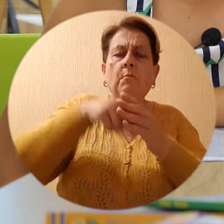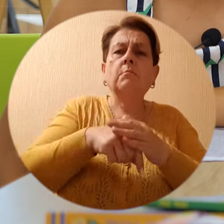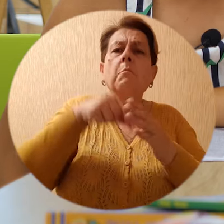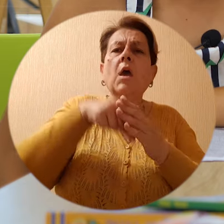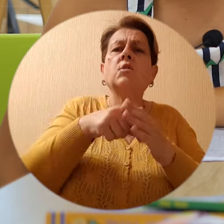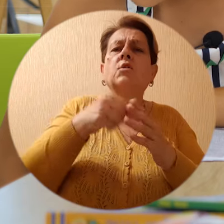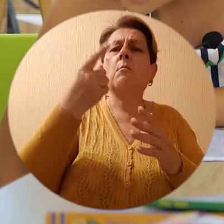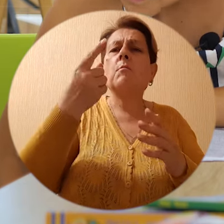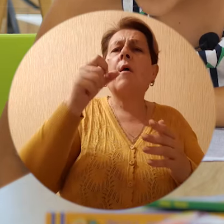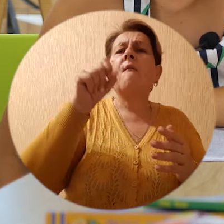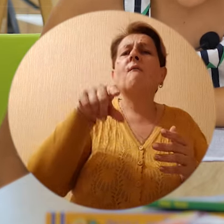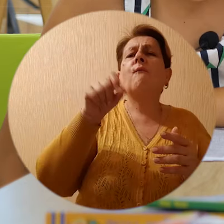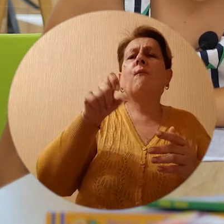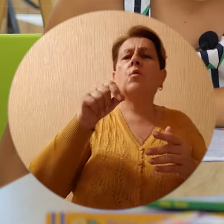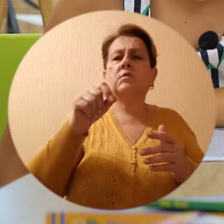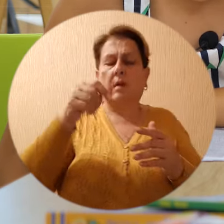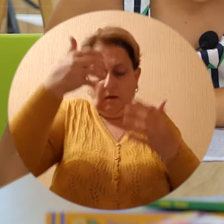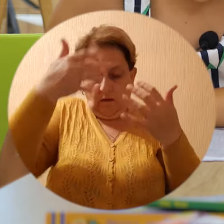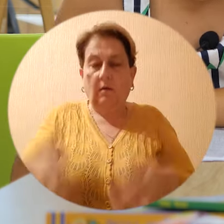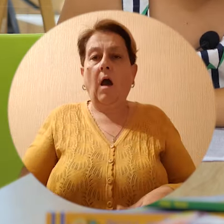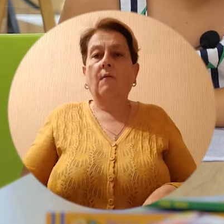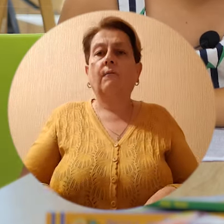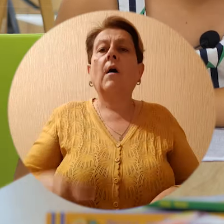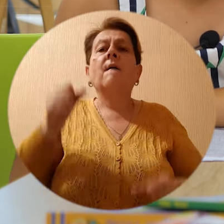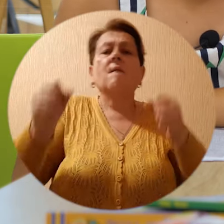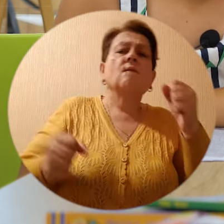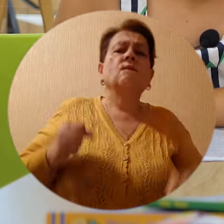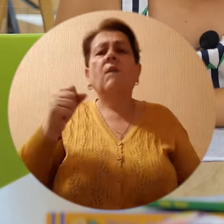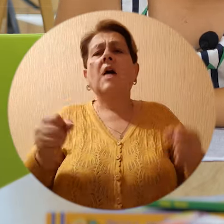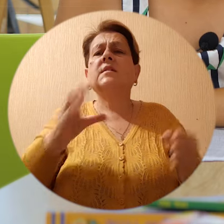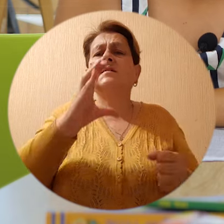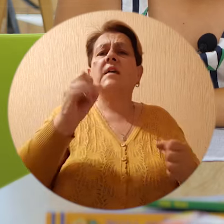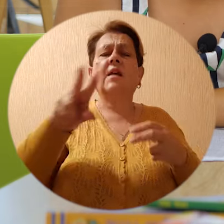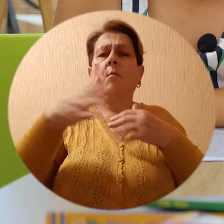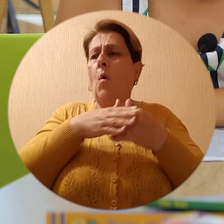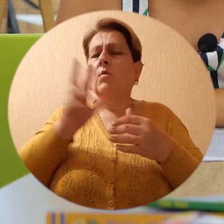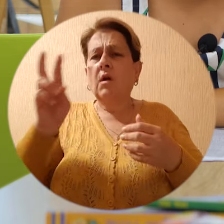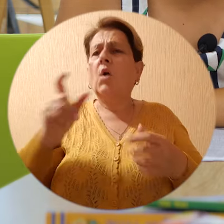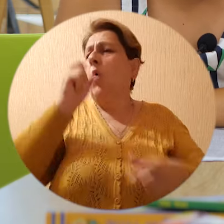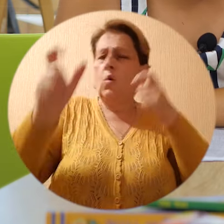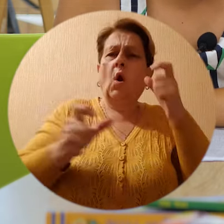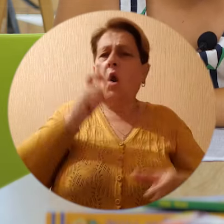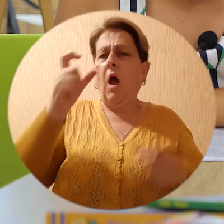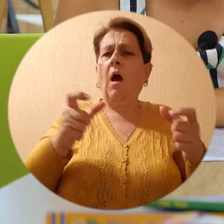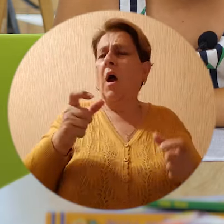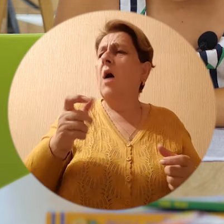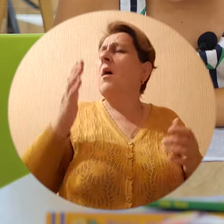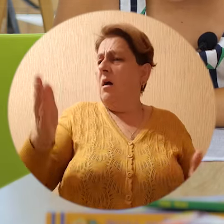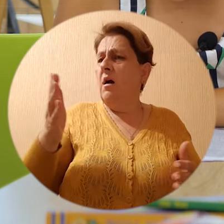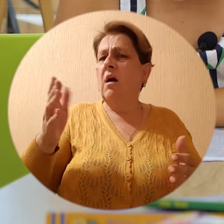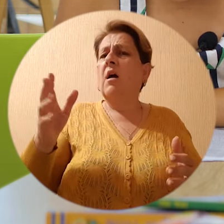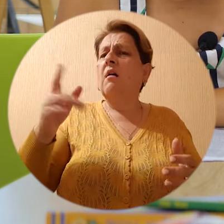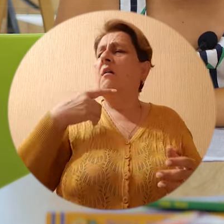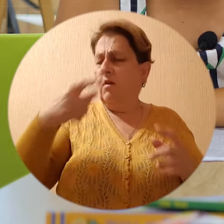փալասի միջից մի ոսկի փող ընկավ, վազեց Ստանիսլավի մոտ, սկսեց գորգորալ,